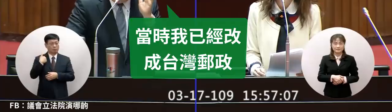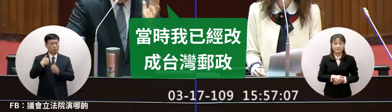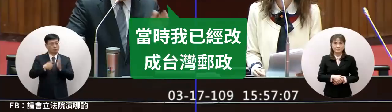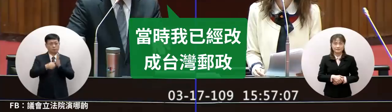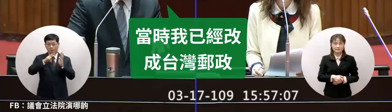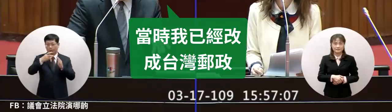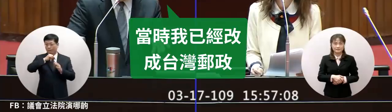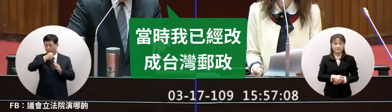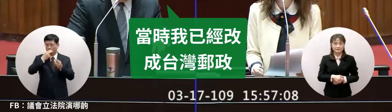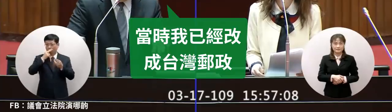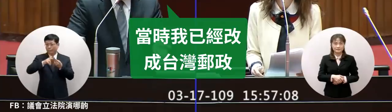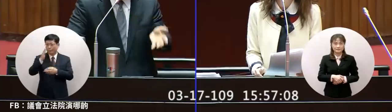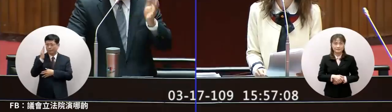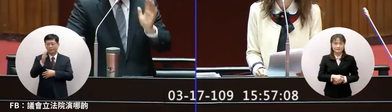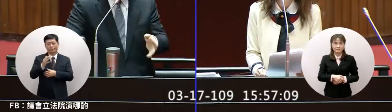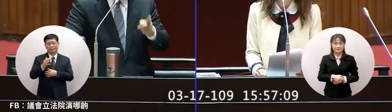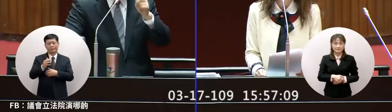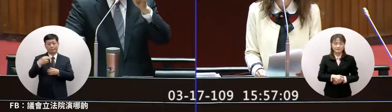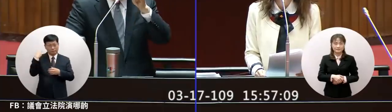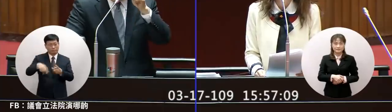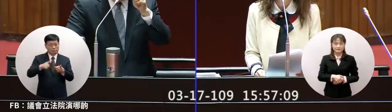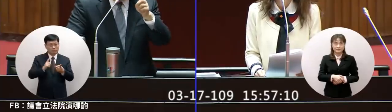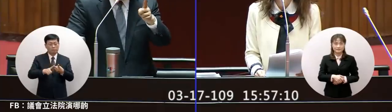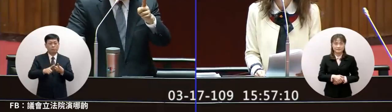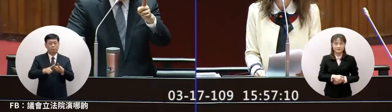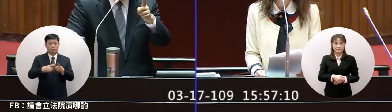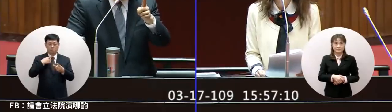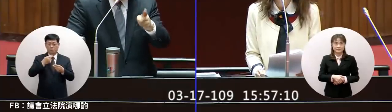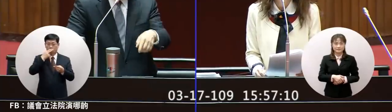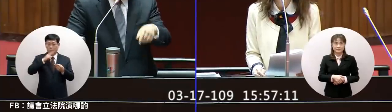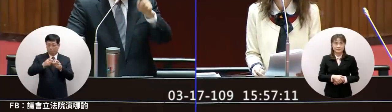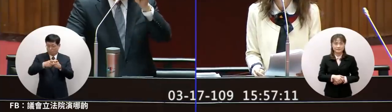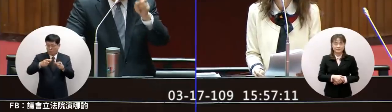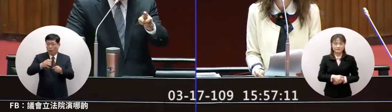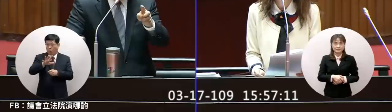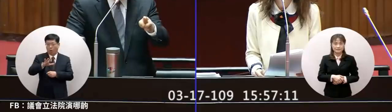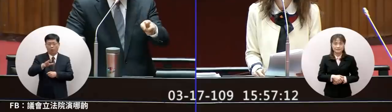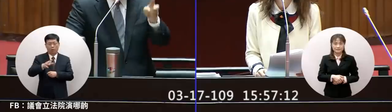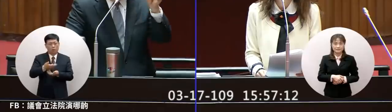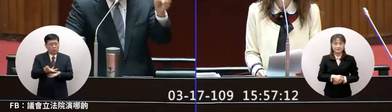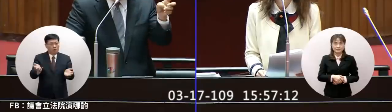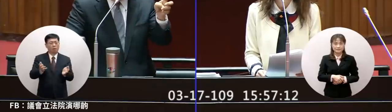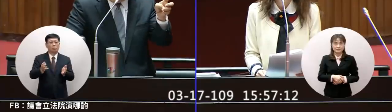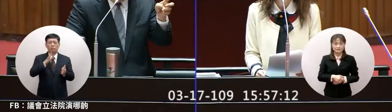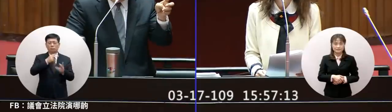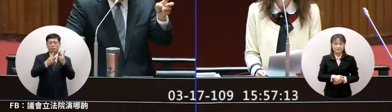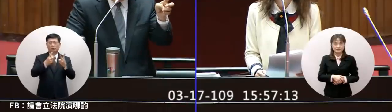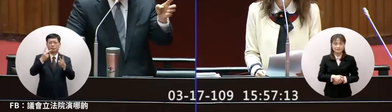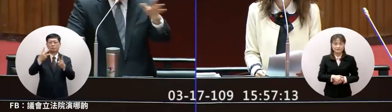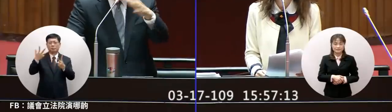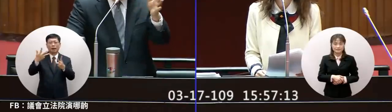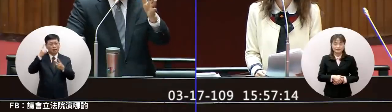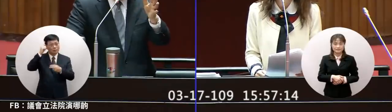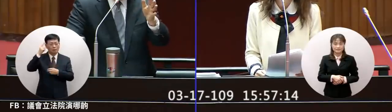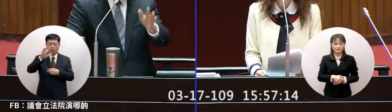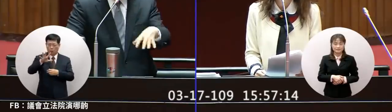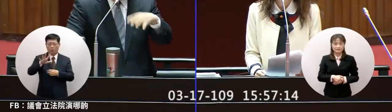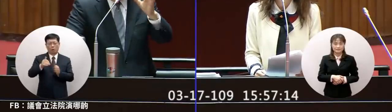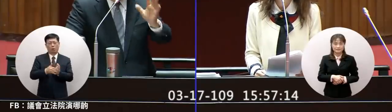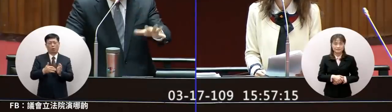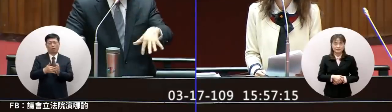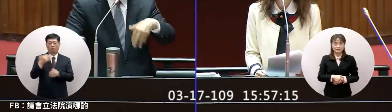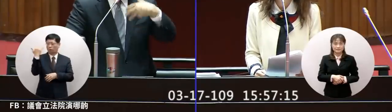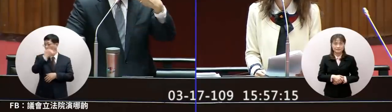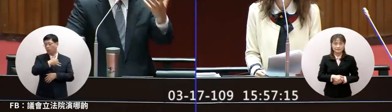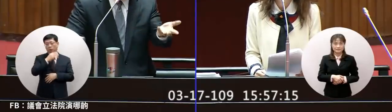经改做台湾邮政。 是， 而且发行第一张邮票，那个第一张邮票就是228，拢有啊。啊，